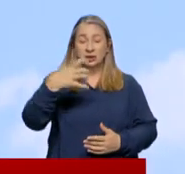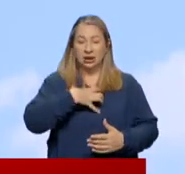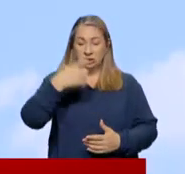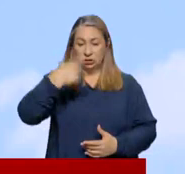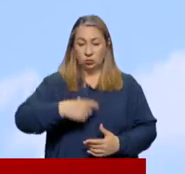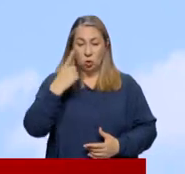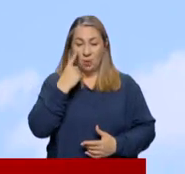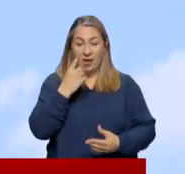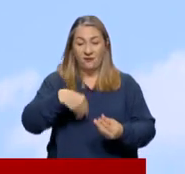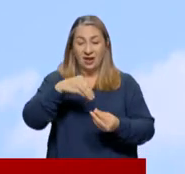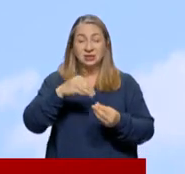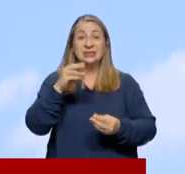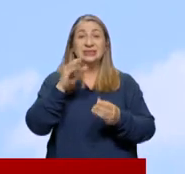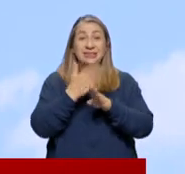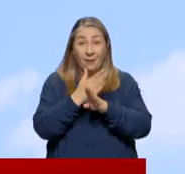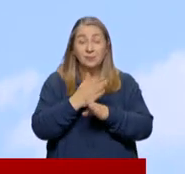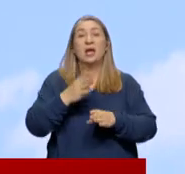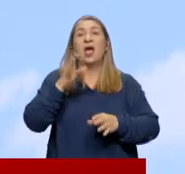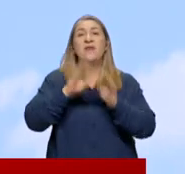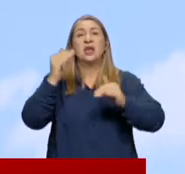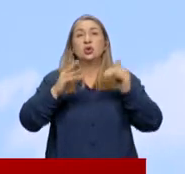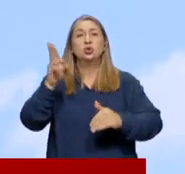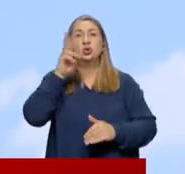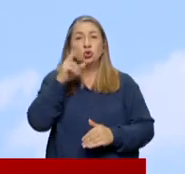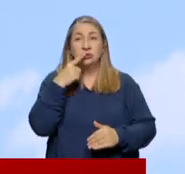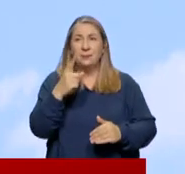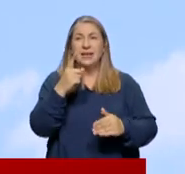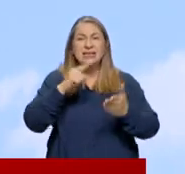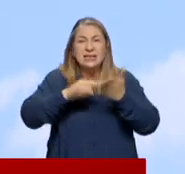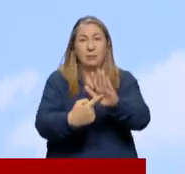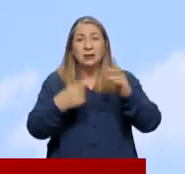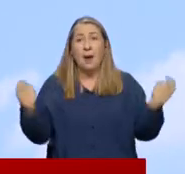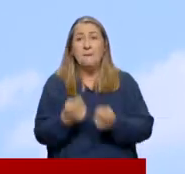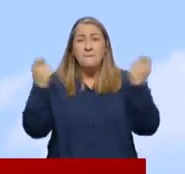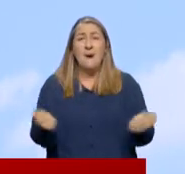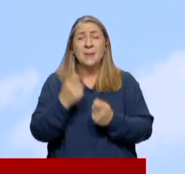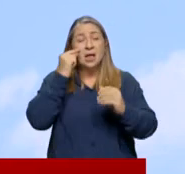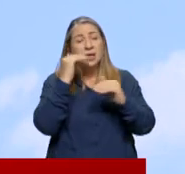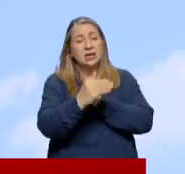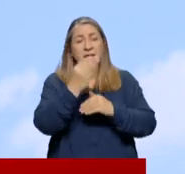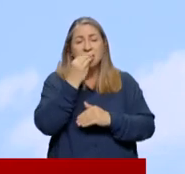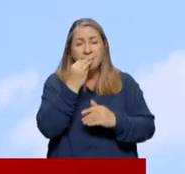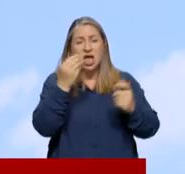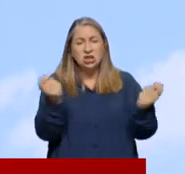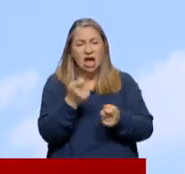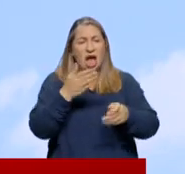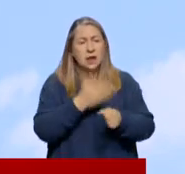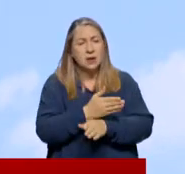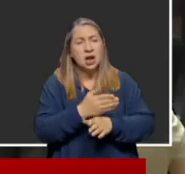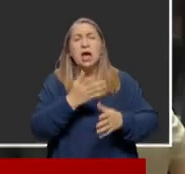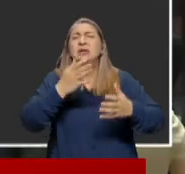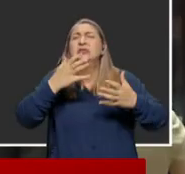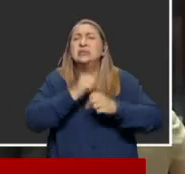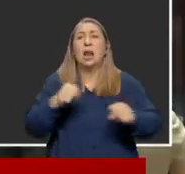şahsım hükümeti faiz sebeptir enflasyon neticedir ye bir safsata yı ispat etme peşinde insanlarımızın aşına işine ekmeğine